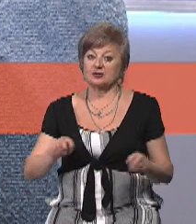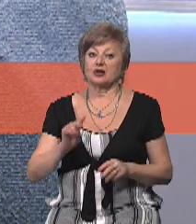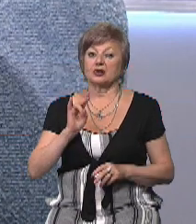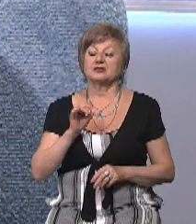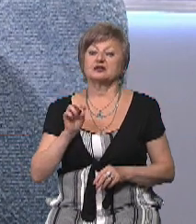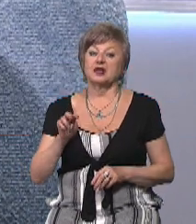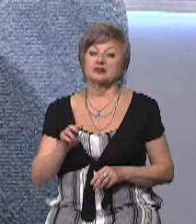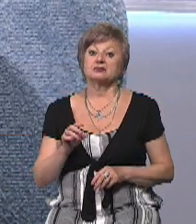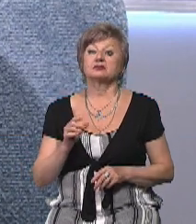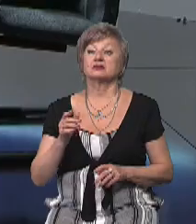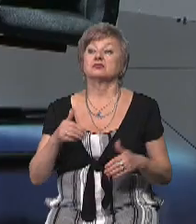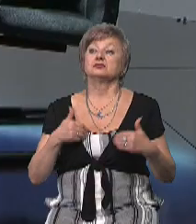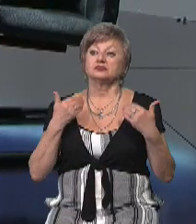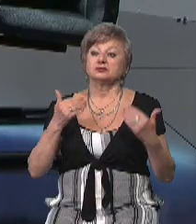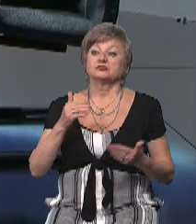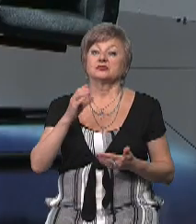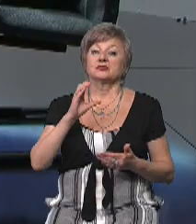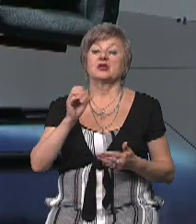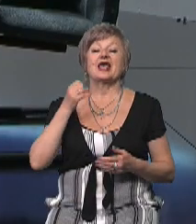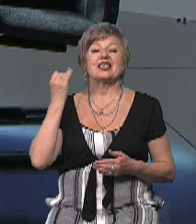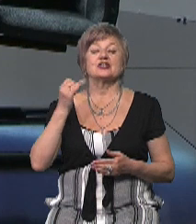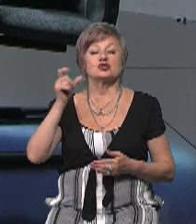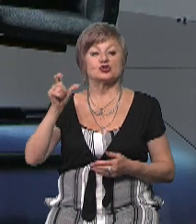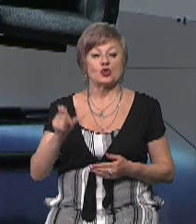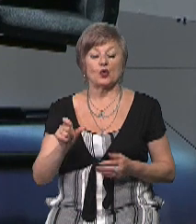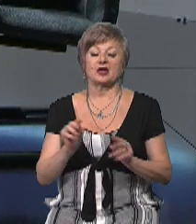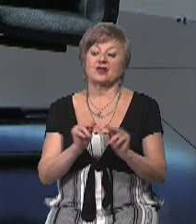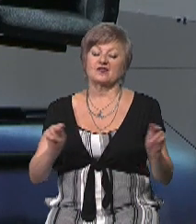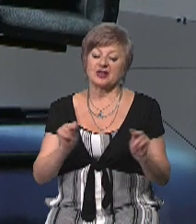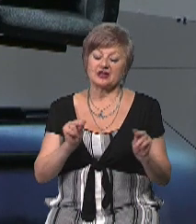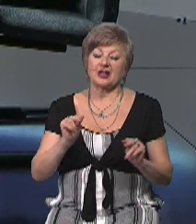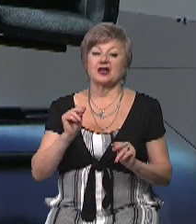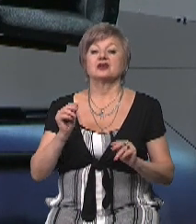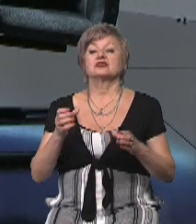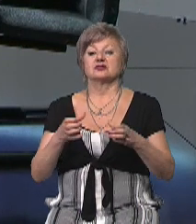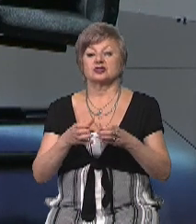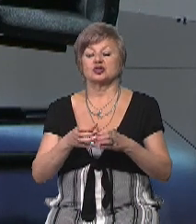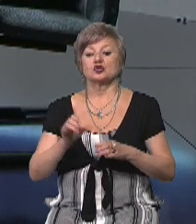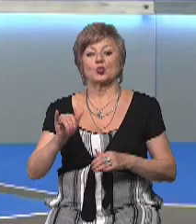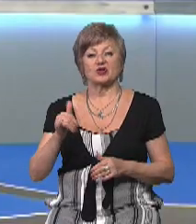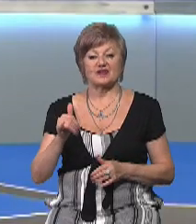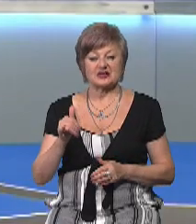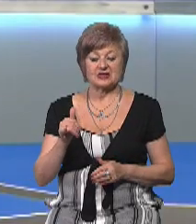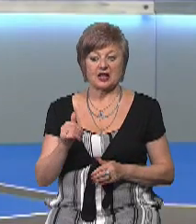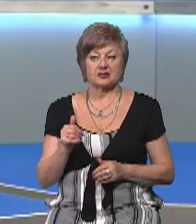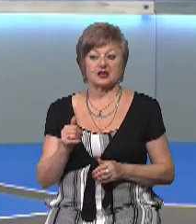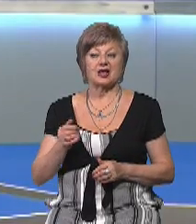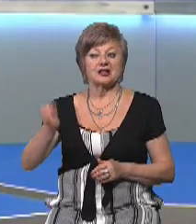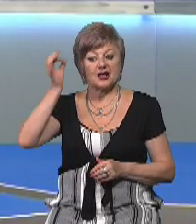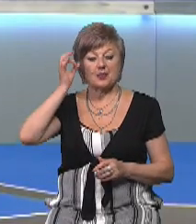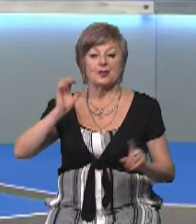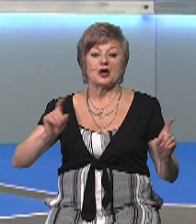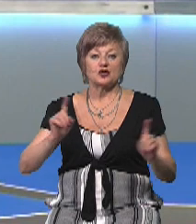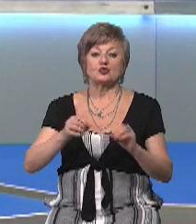нашій студії Сергія Білівненка, історика, краєзнавця та викладача історичного факультету Запорізького національного університету. Нагадаємо,